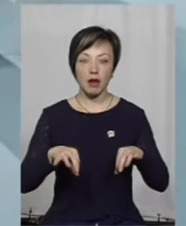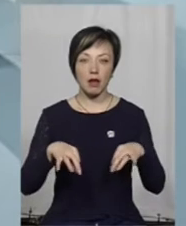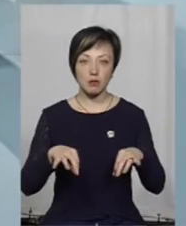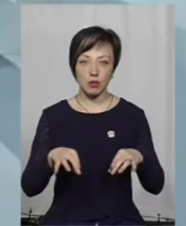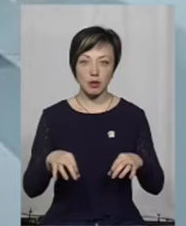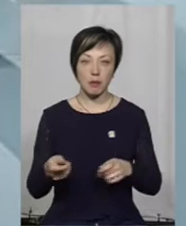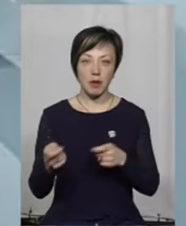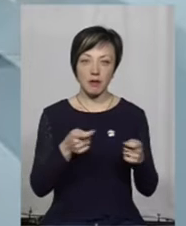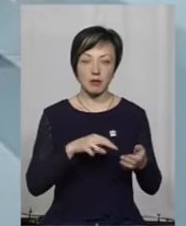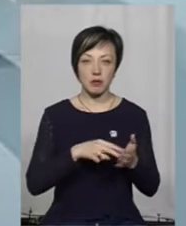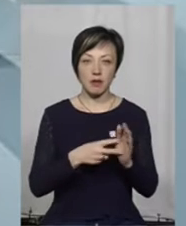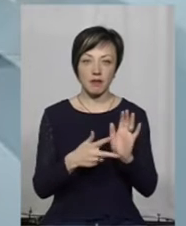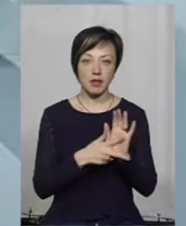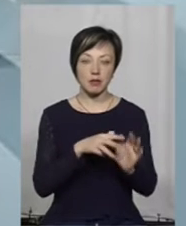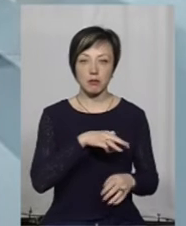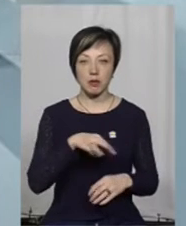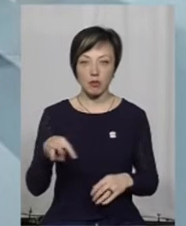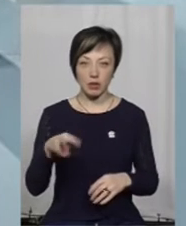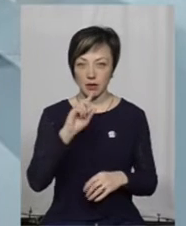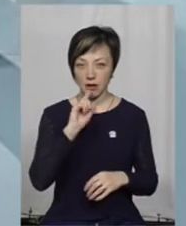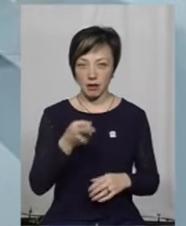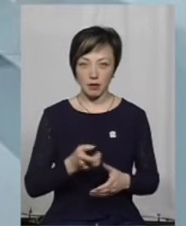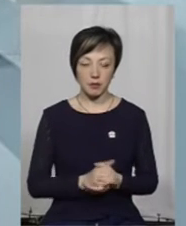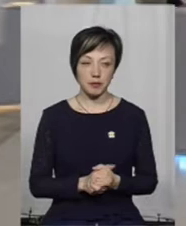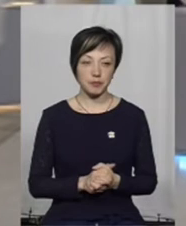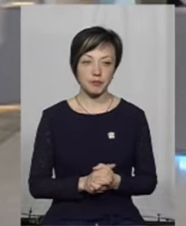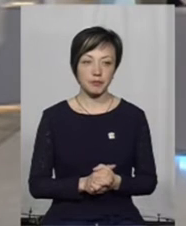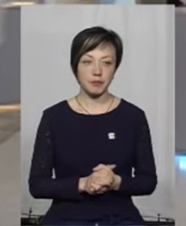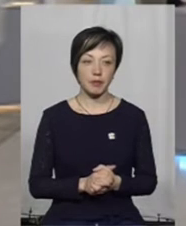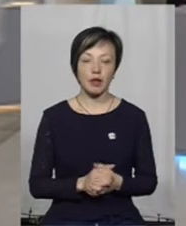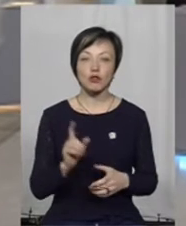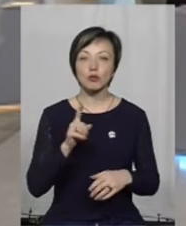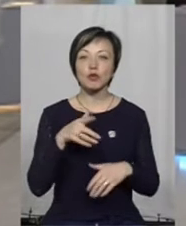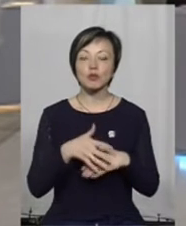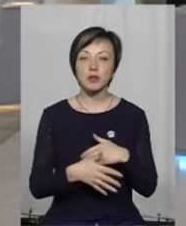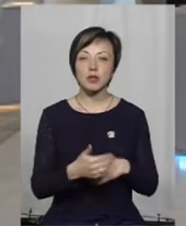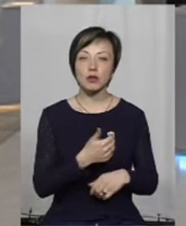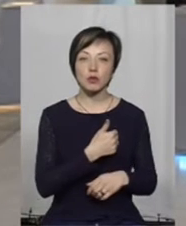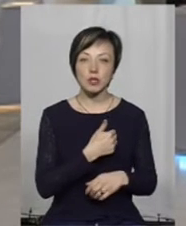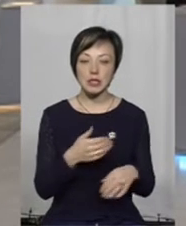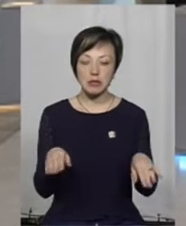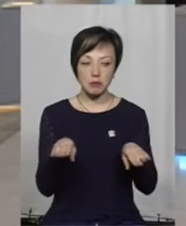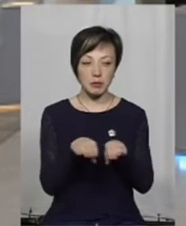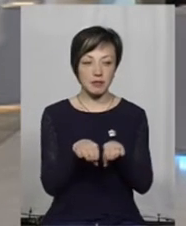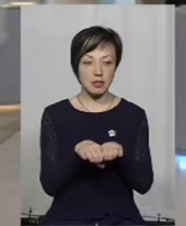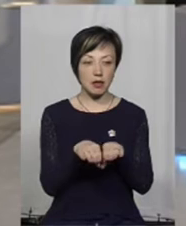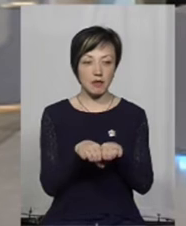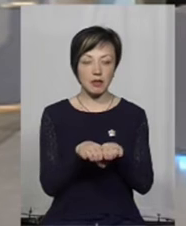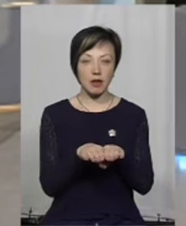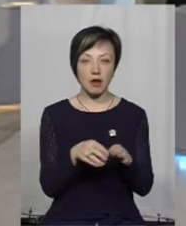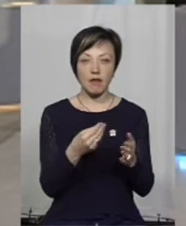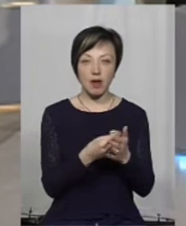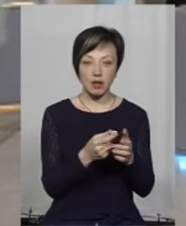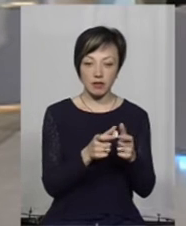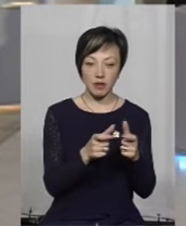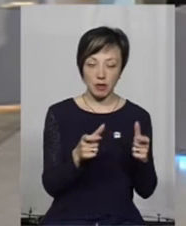автотранспортні перевезення передбачено також 8 мільйонів на рік. А щоб розуміти, хочеться співставити от вартість